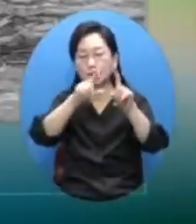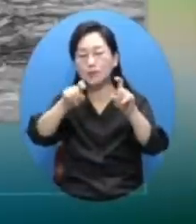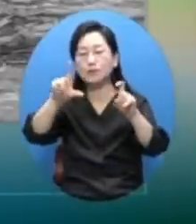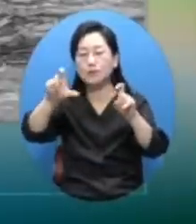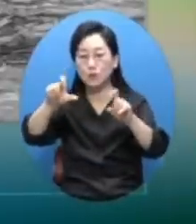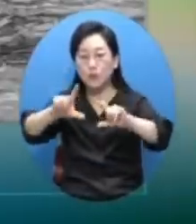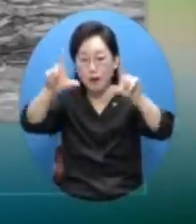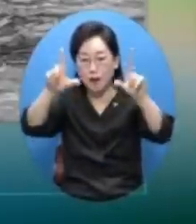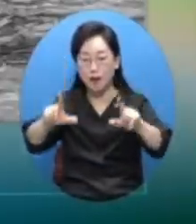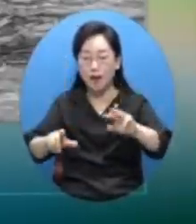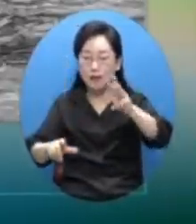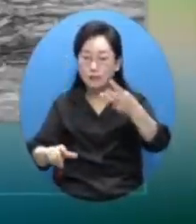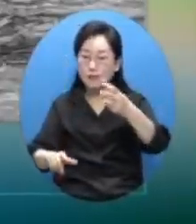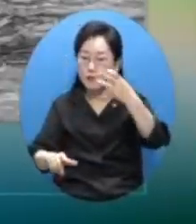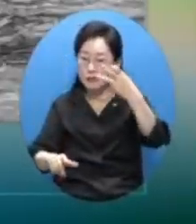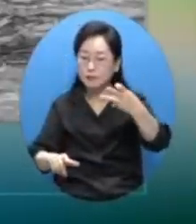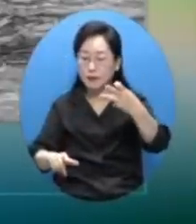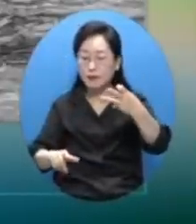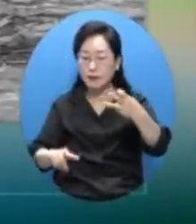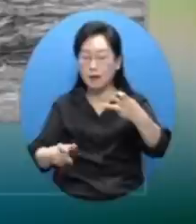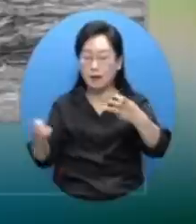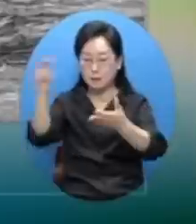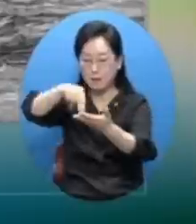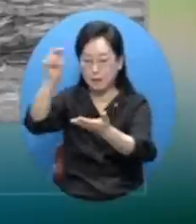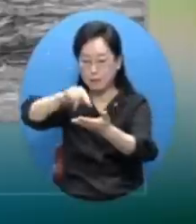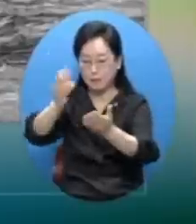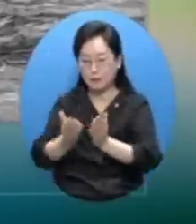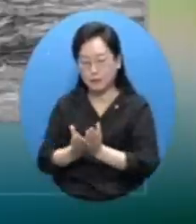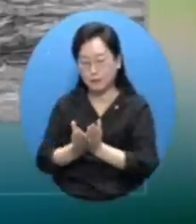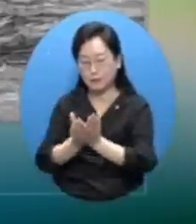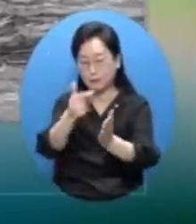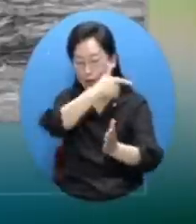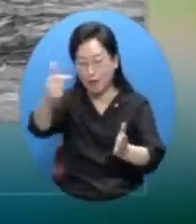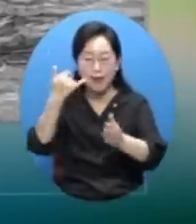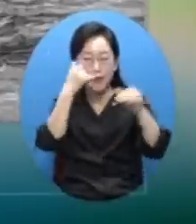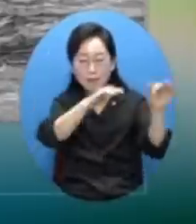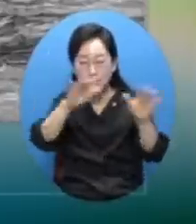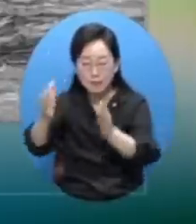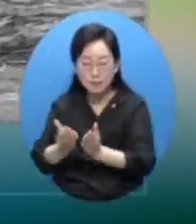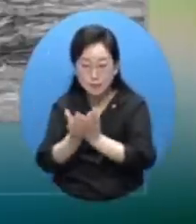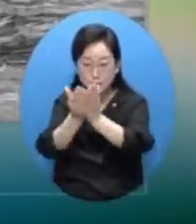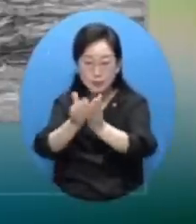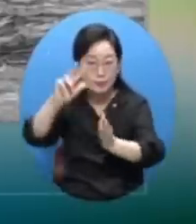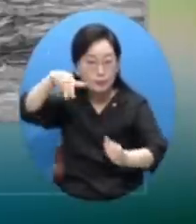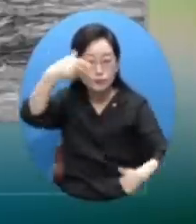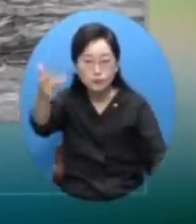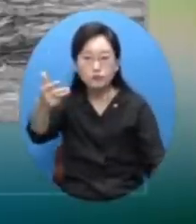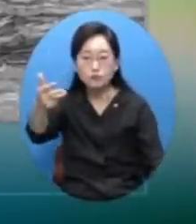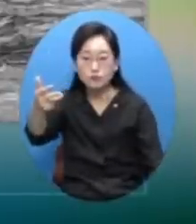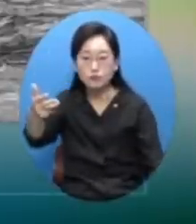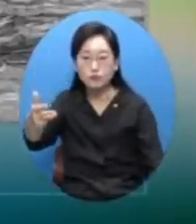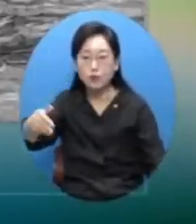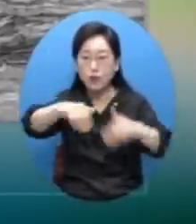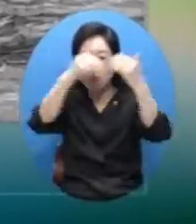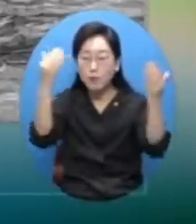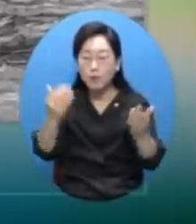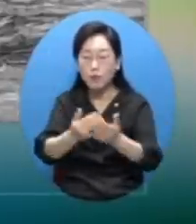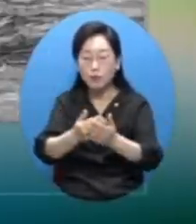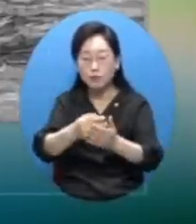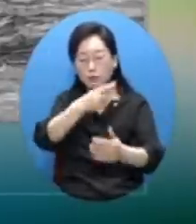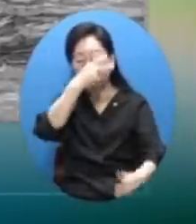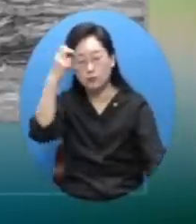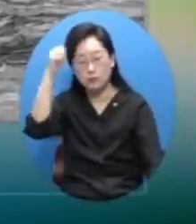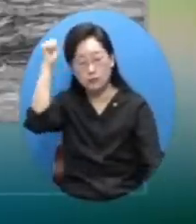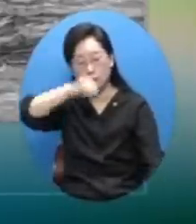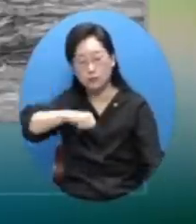날 313명을 태우고 뉴욕항을 떠나서 대상을 순양하다가 일주일 후에 모든 승계에 잡는 새벽 2시에